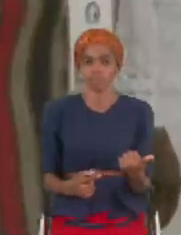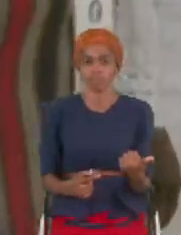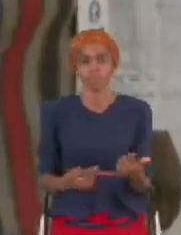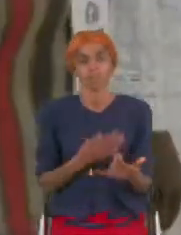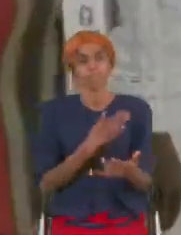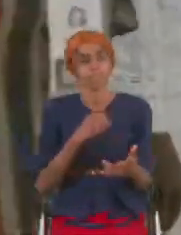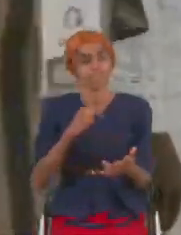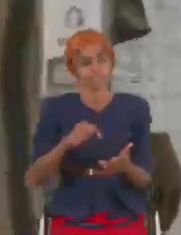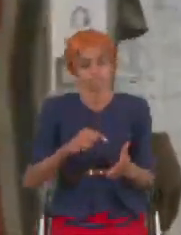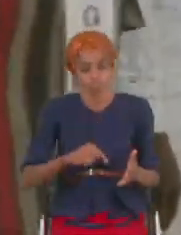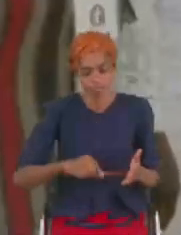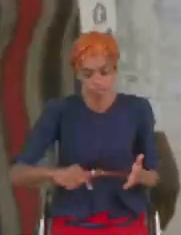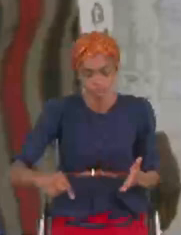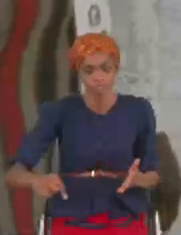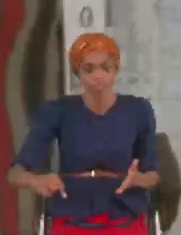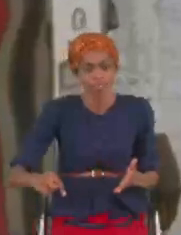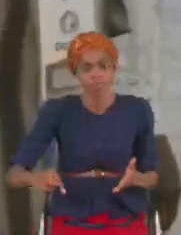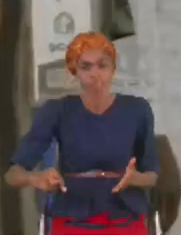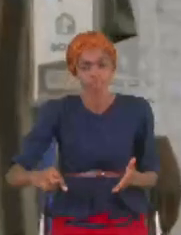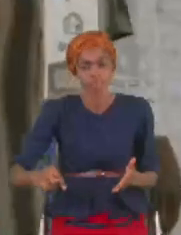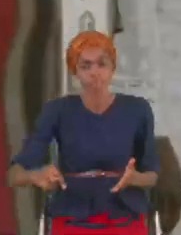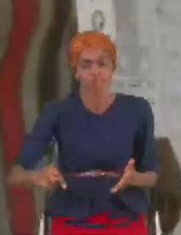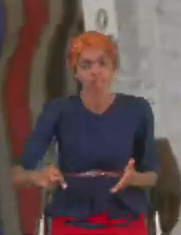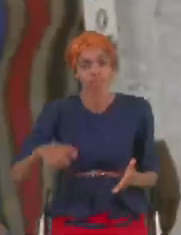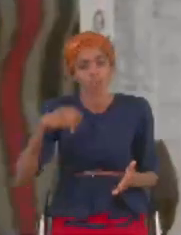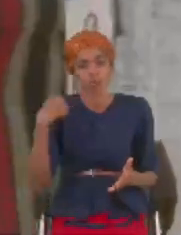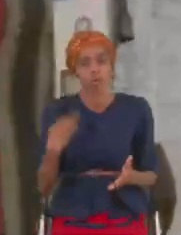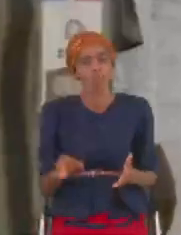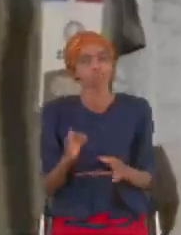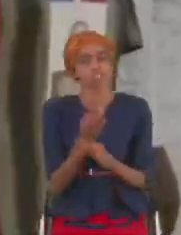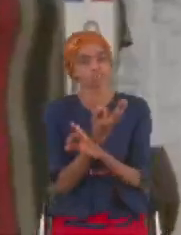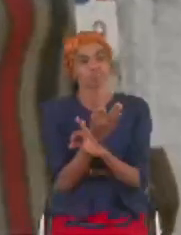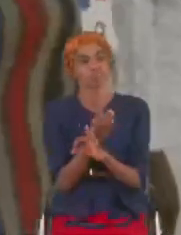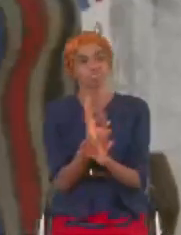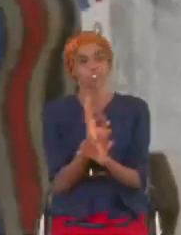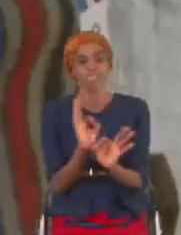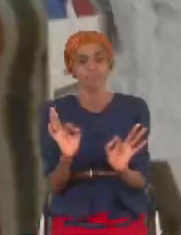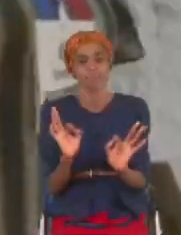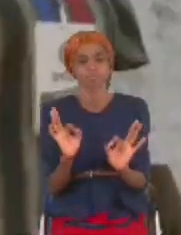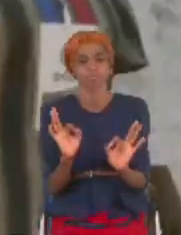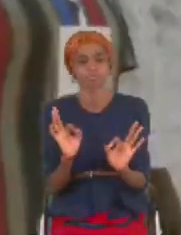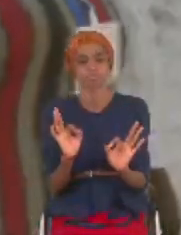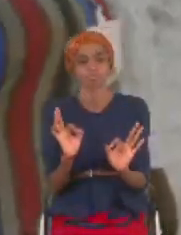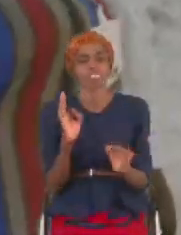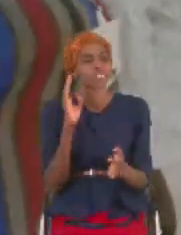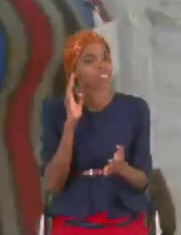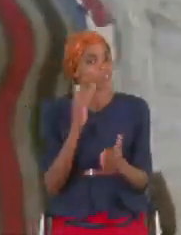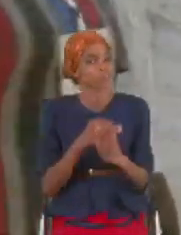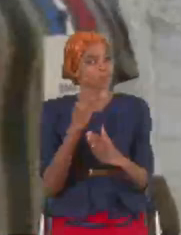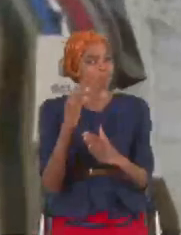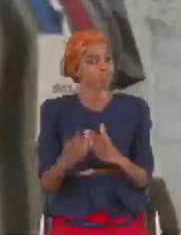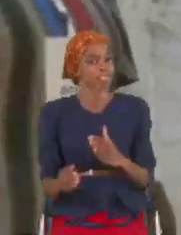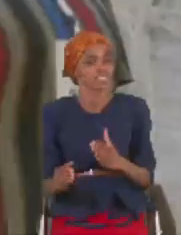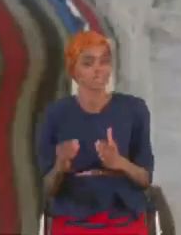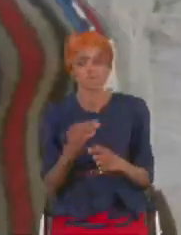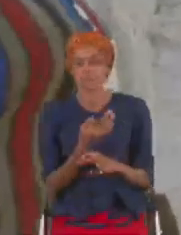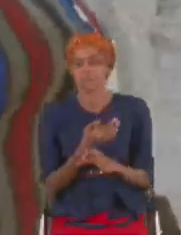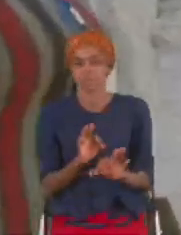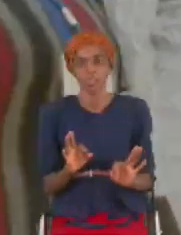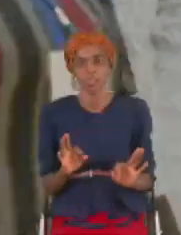et les marques la liberté la liberté totale